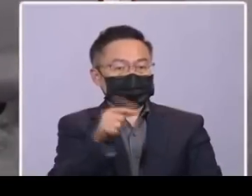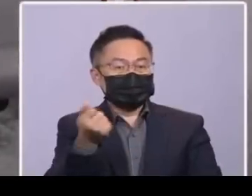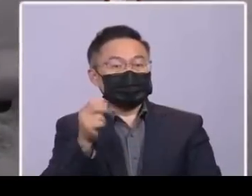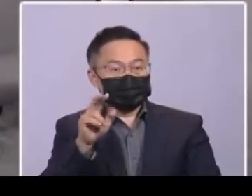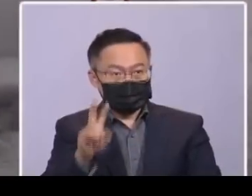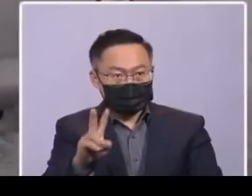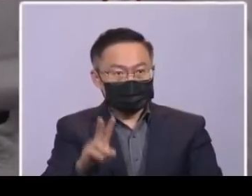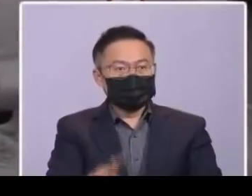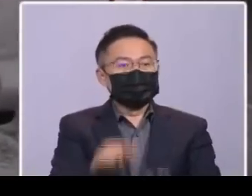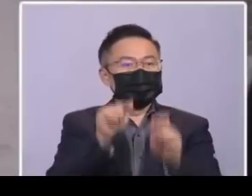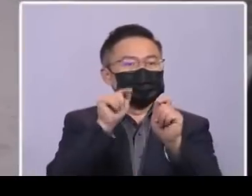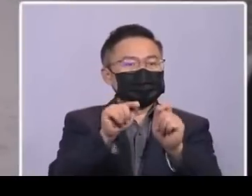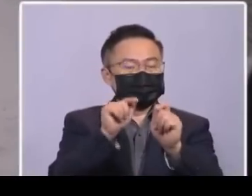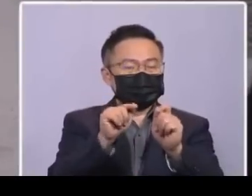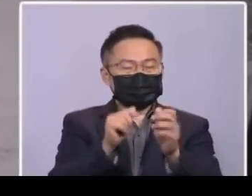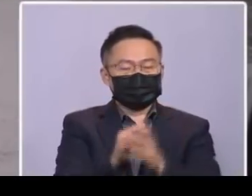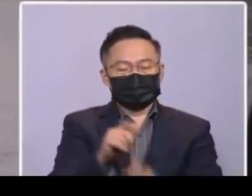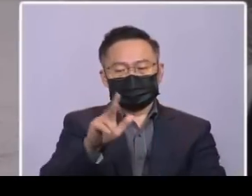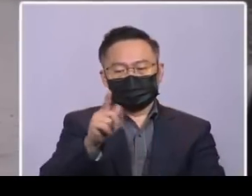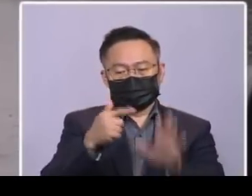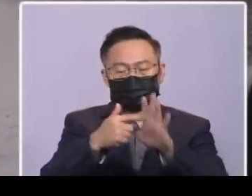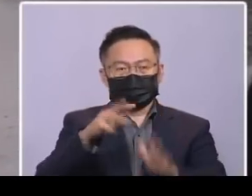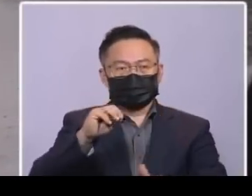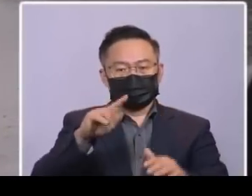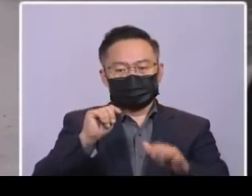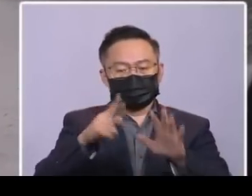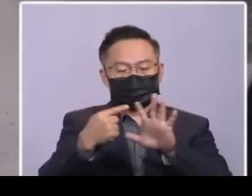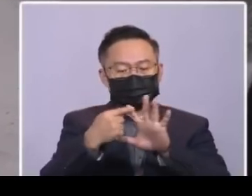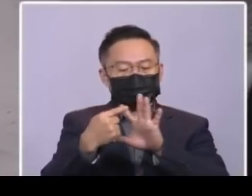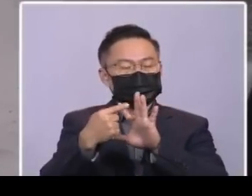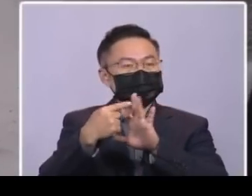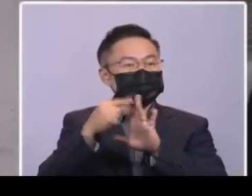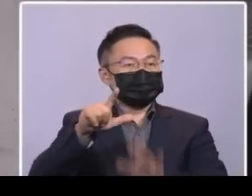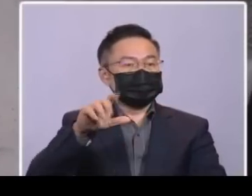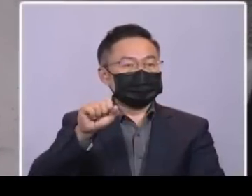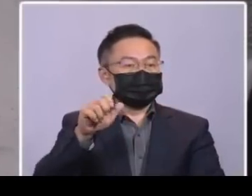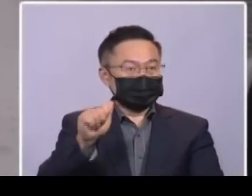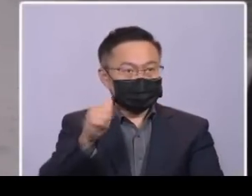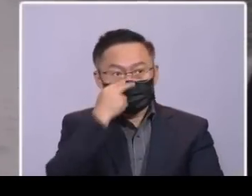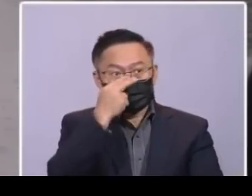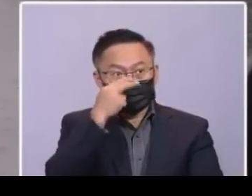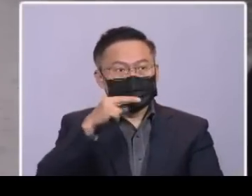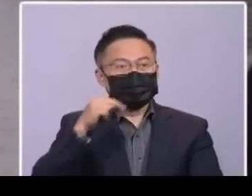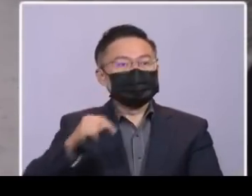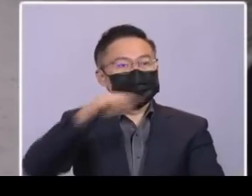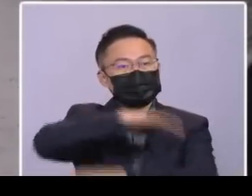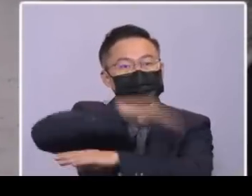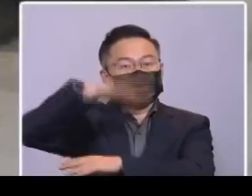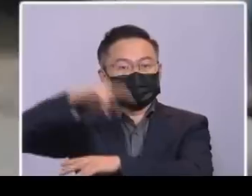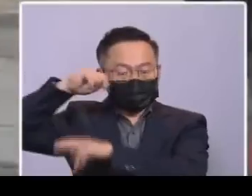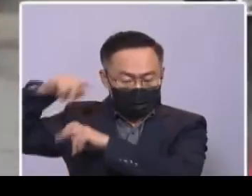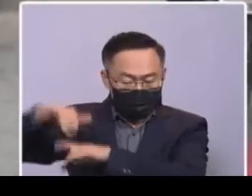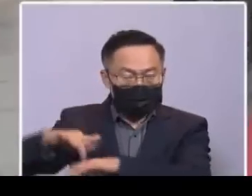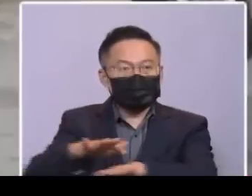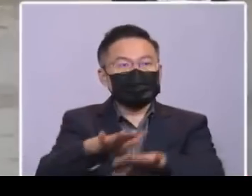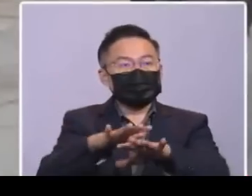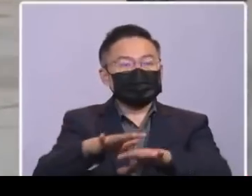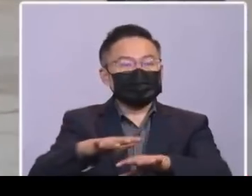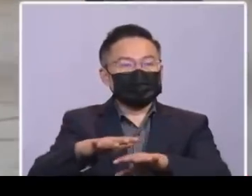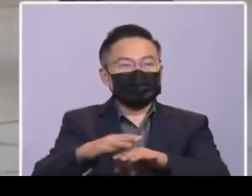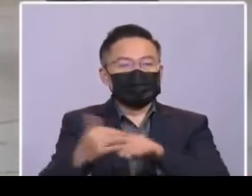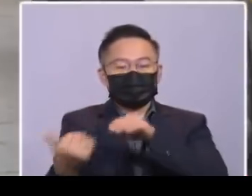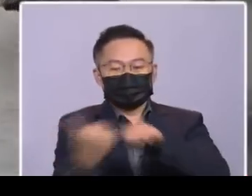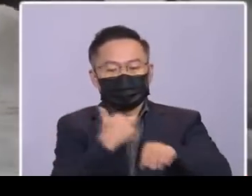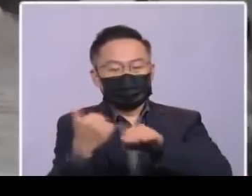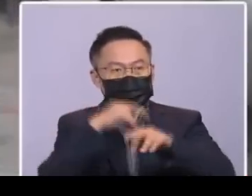รถเคลื่อนตัวได้ช้าประมาณ1กิโลเมตรนี้นะฮะสภาพเห็นไหมฮะน้ำสีแดงขุ่นเลยแล้วท่